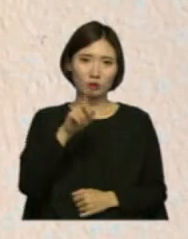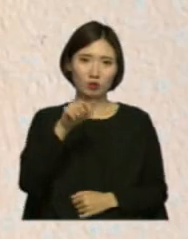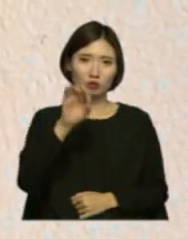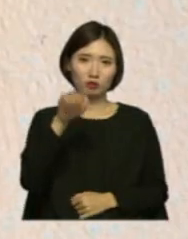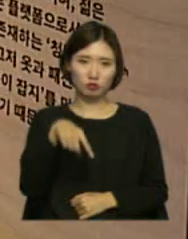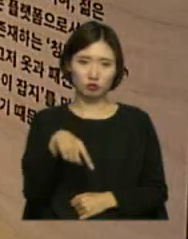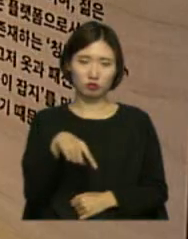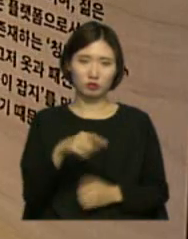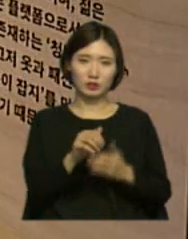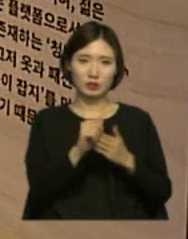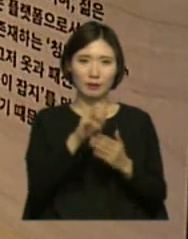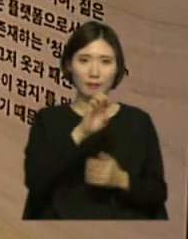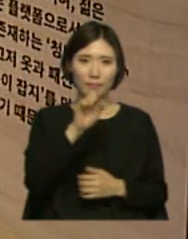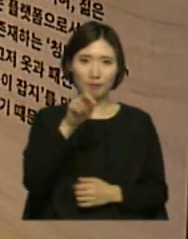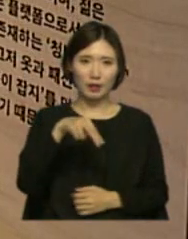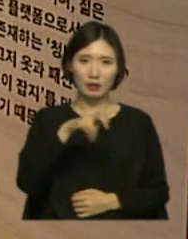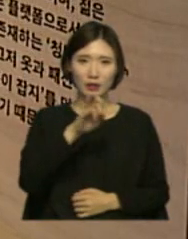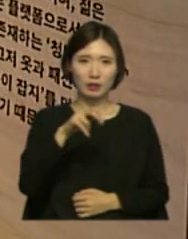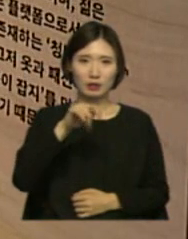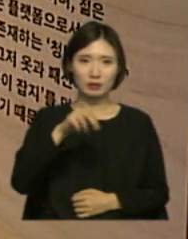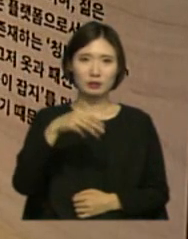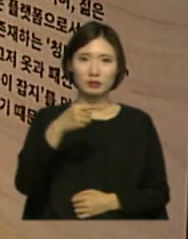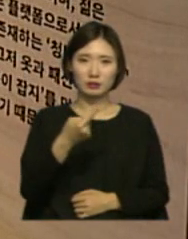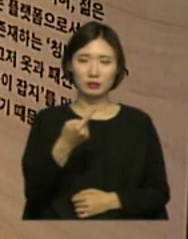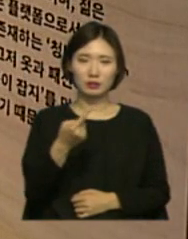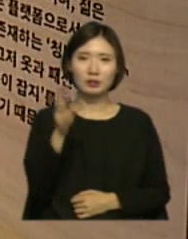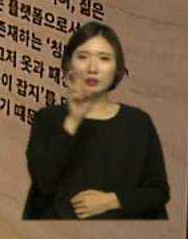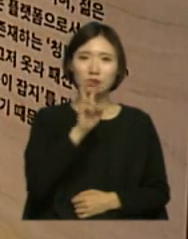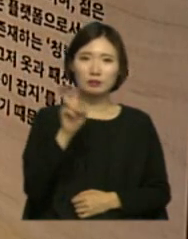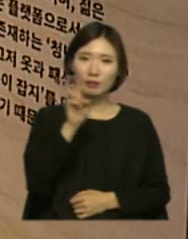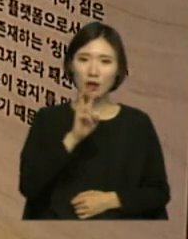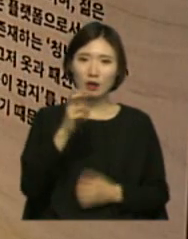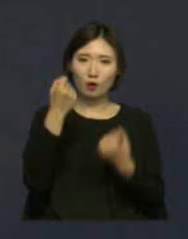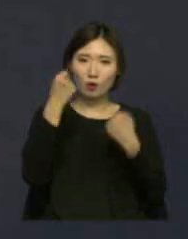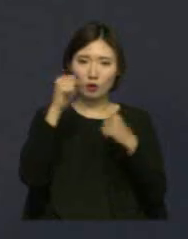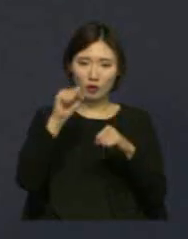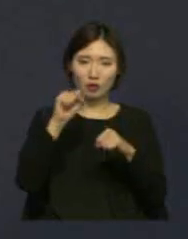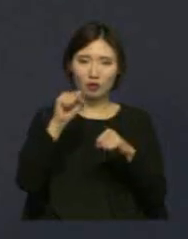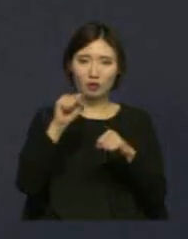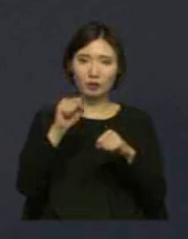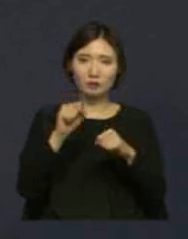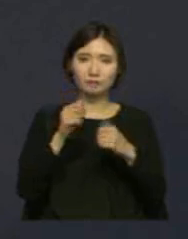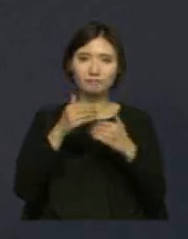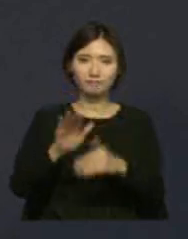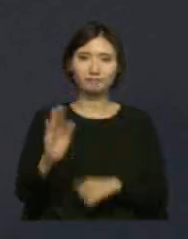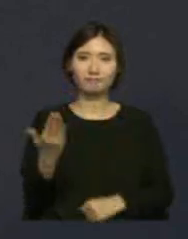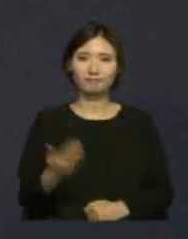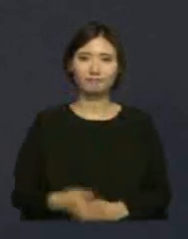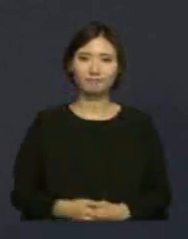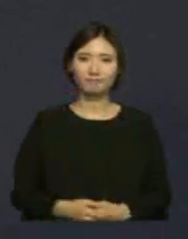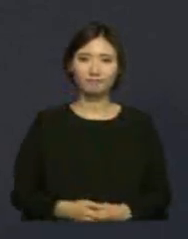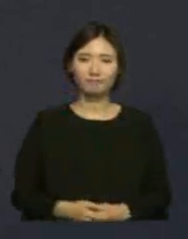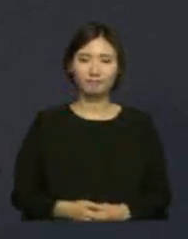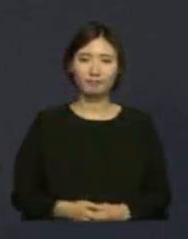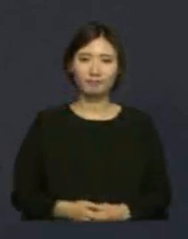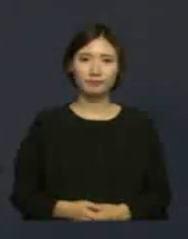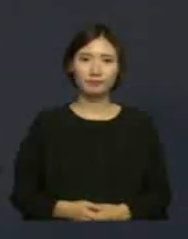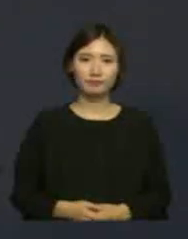진행하는 팟캐스트의 공개 방송과 음악 공연이 펼쳐질 예정입니다. 딜라이브 서울경기 케이블TV 이혜진입니다.